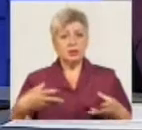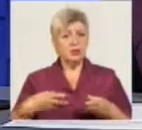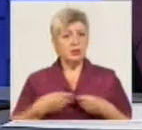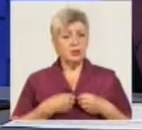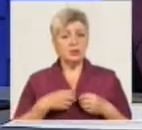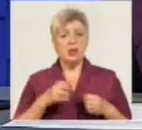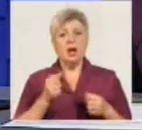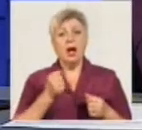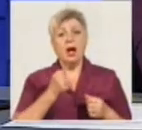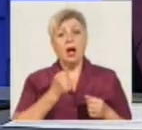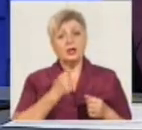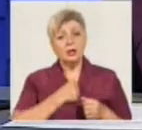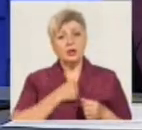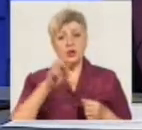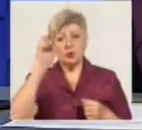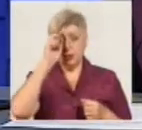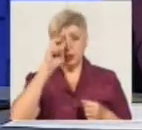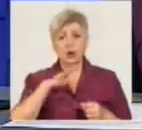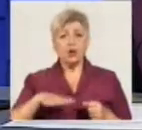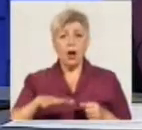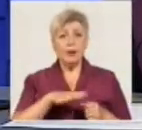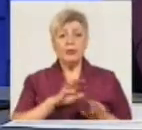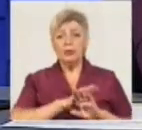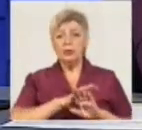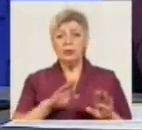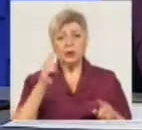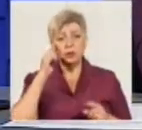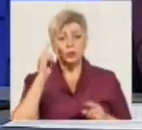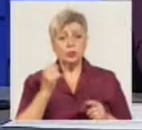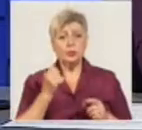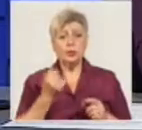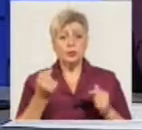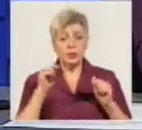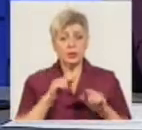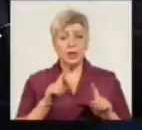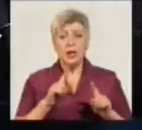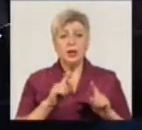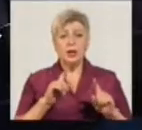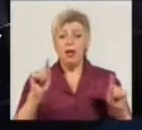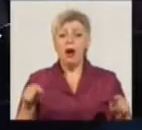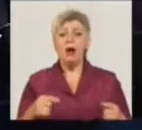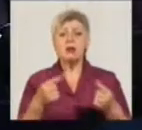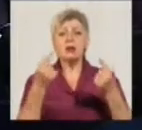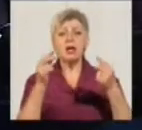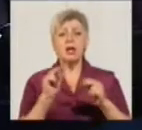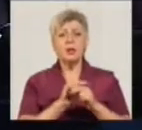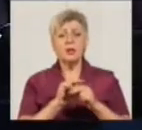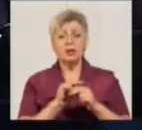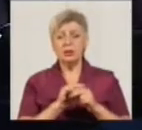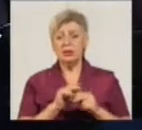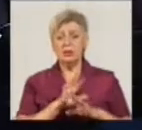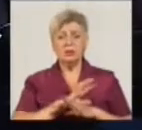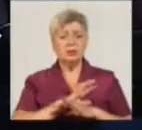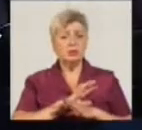жаль, держава не думає про це і немає реабілітації для таких родин. Ні для кого. Реабілітації не